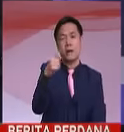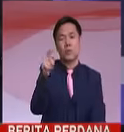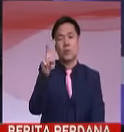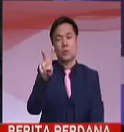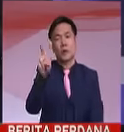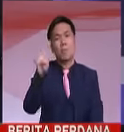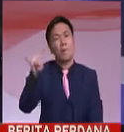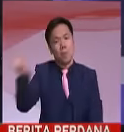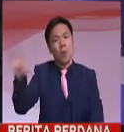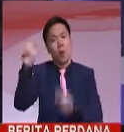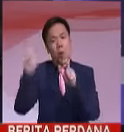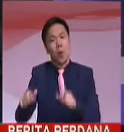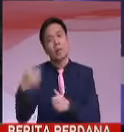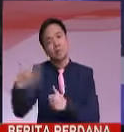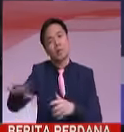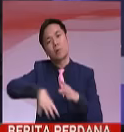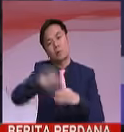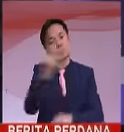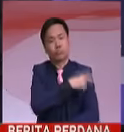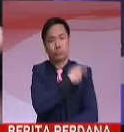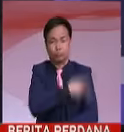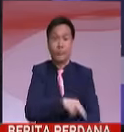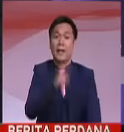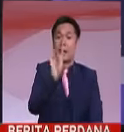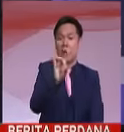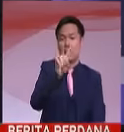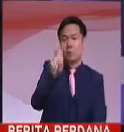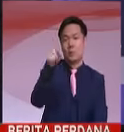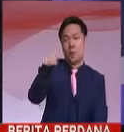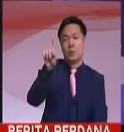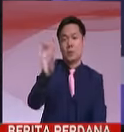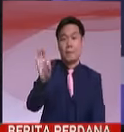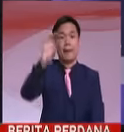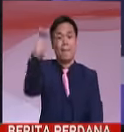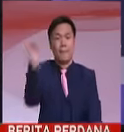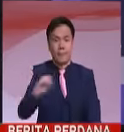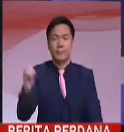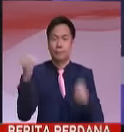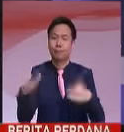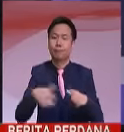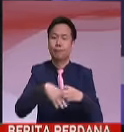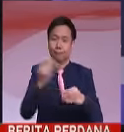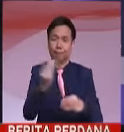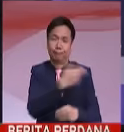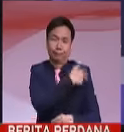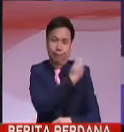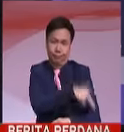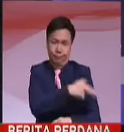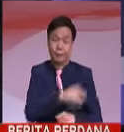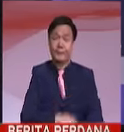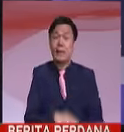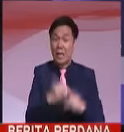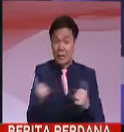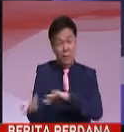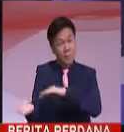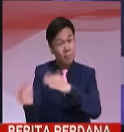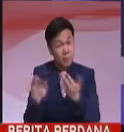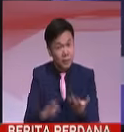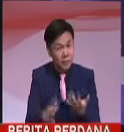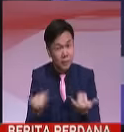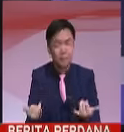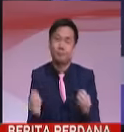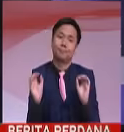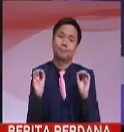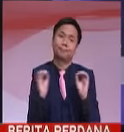75241 atau lapan puluh Duo perkuliahan 900 dari Fadel keseluruhan Chase dedekids kematian